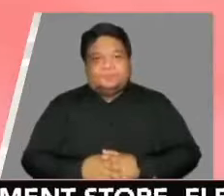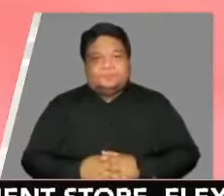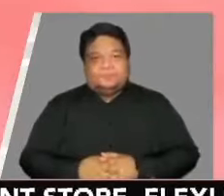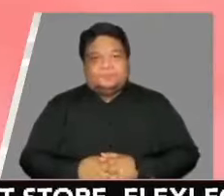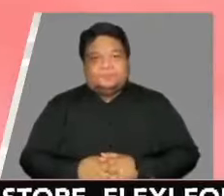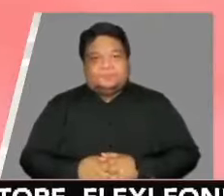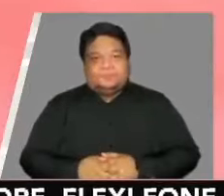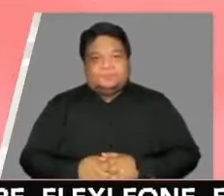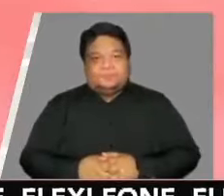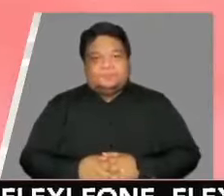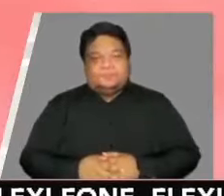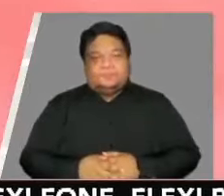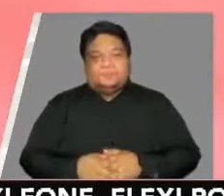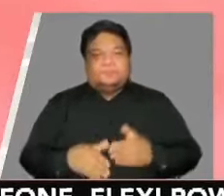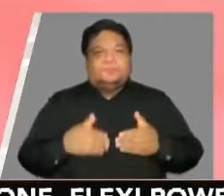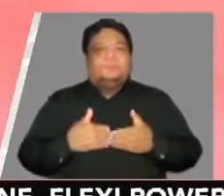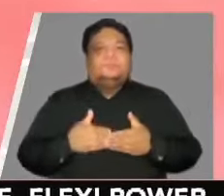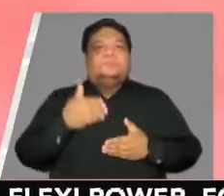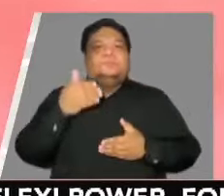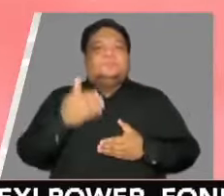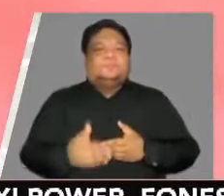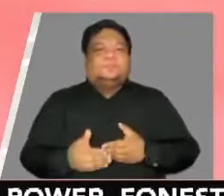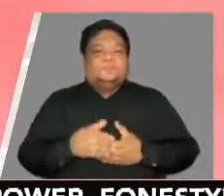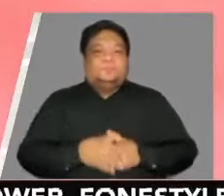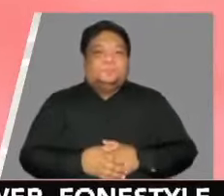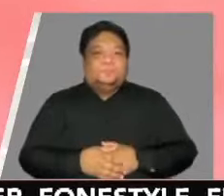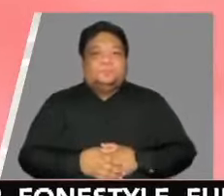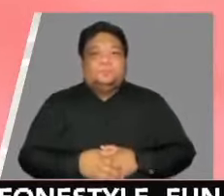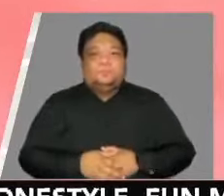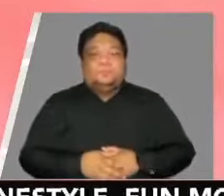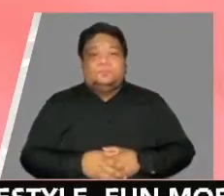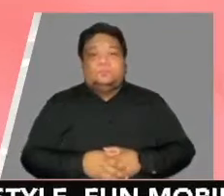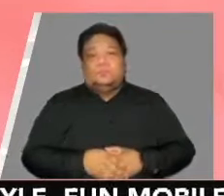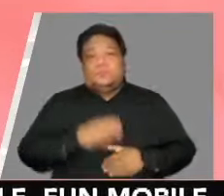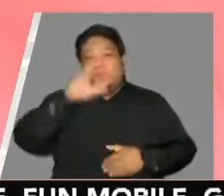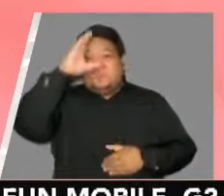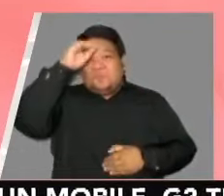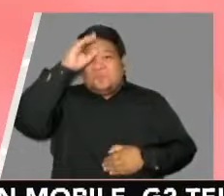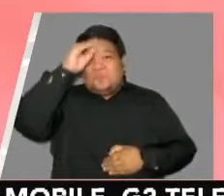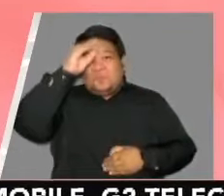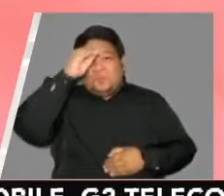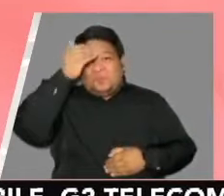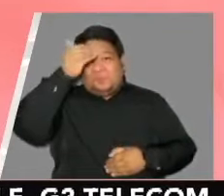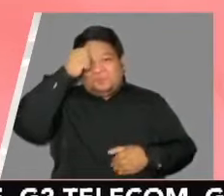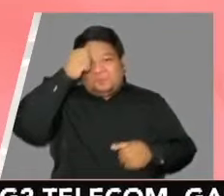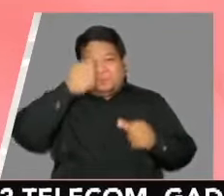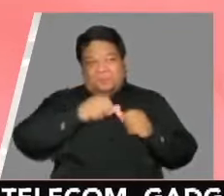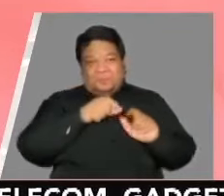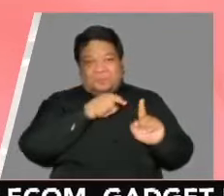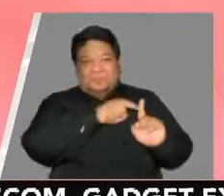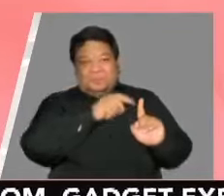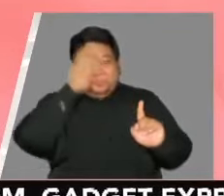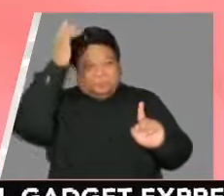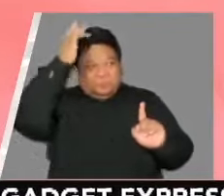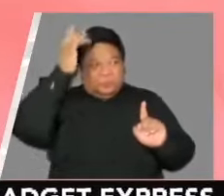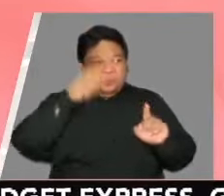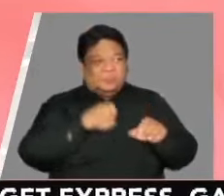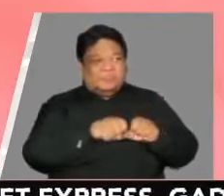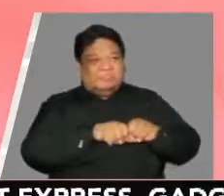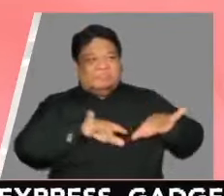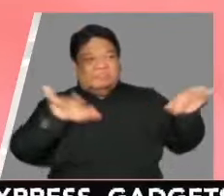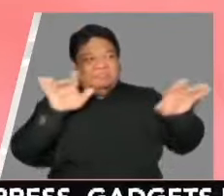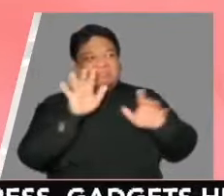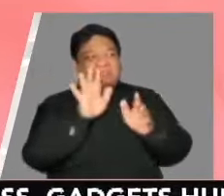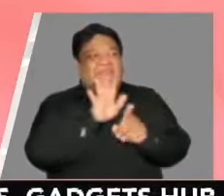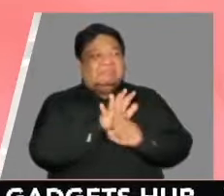suspendido na ang lisensya at rehistro ng sasakyan ng lalaking nag-viral dahil sa away kalsada gayon pa man tumanggi pa ring mag-sorry at magsumite